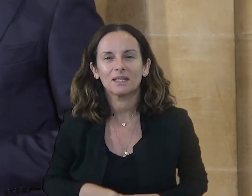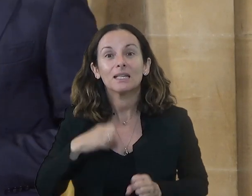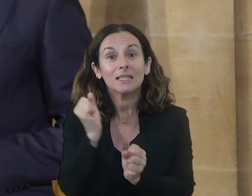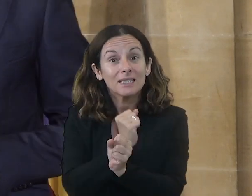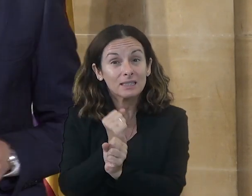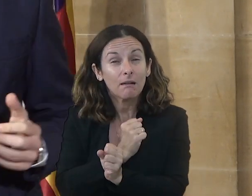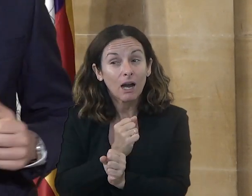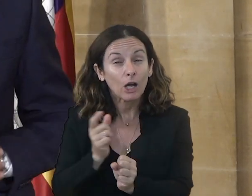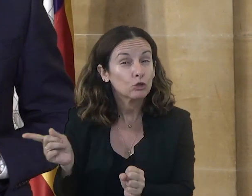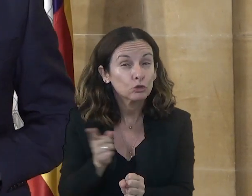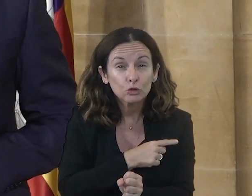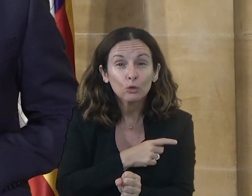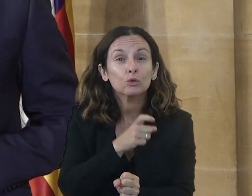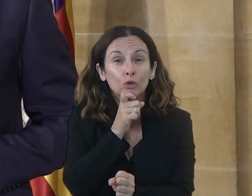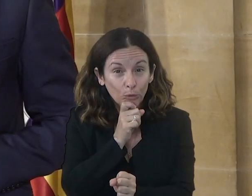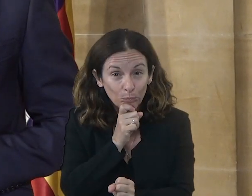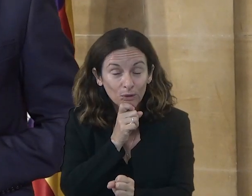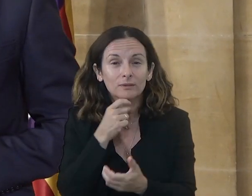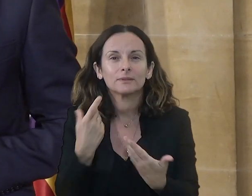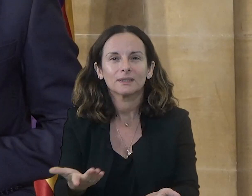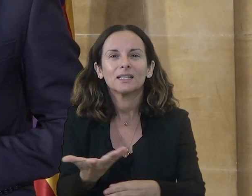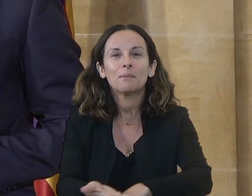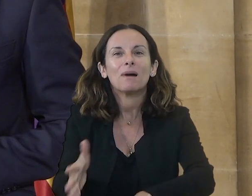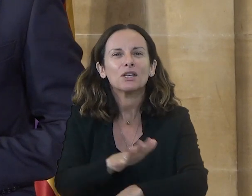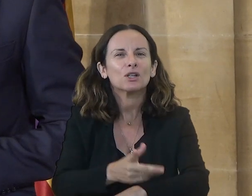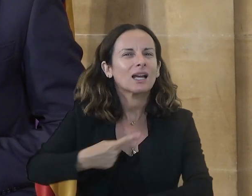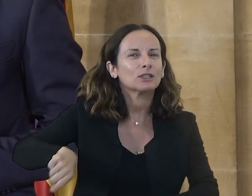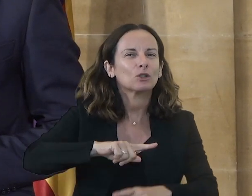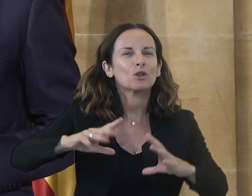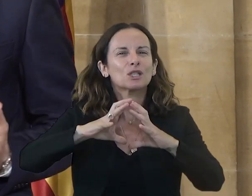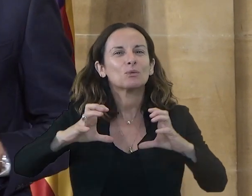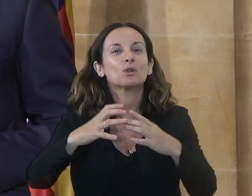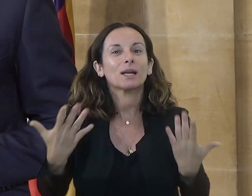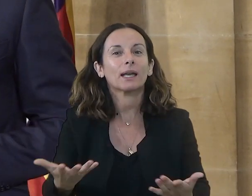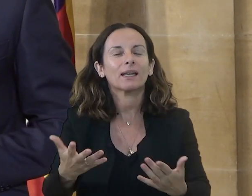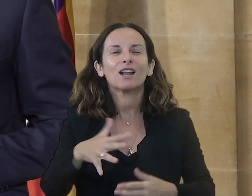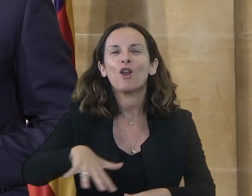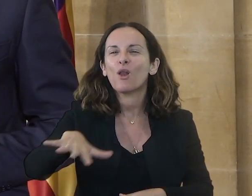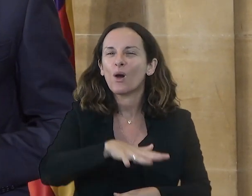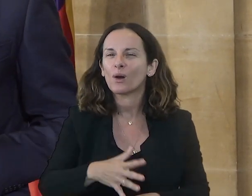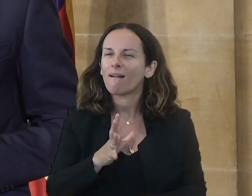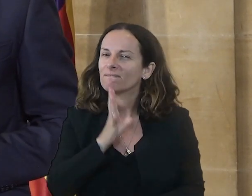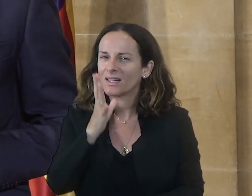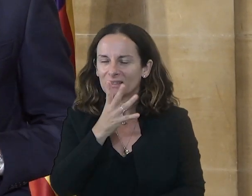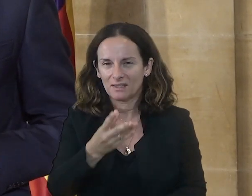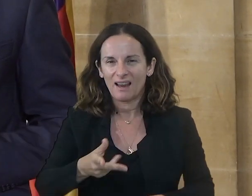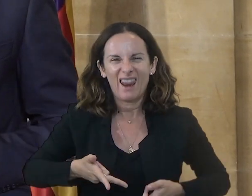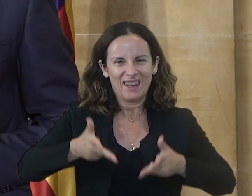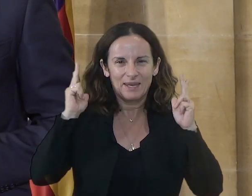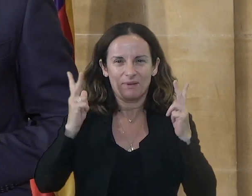farem feina per, com vos deia al principi d'aquesta intervenció, aconseguir la Mallorca que tots volem, un lloc